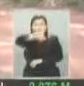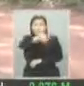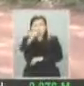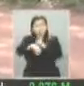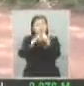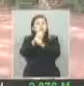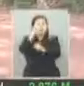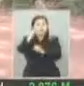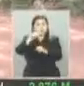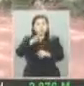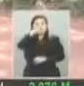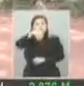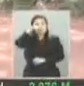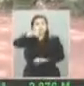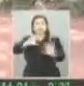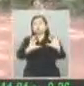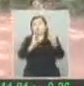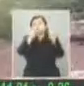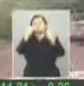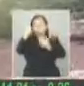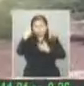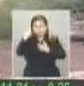ปีช้างไทยอาจจะสูญพันธุ์ได้